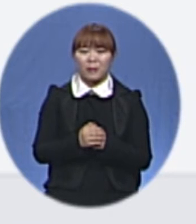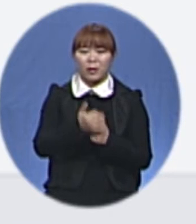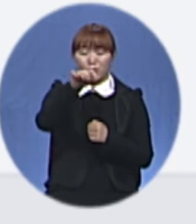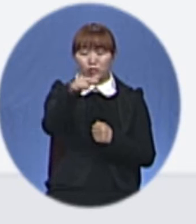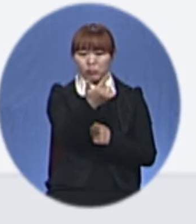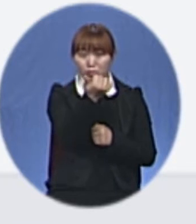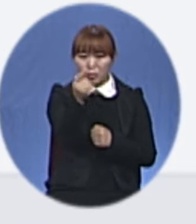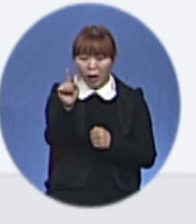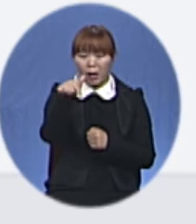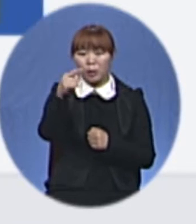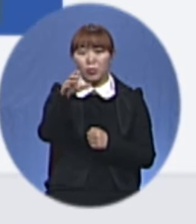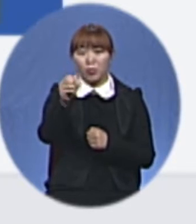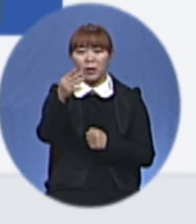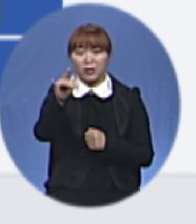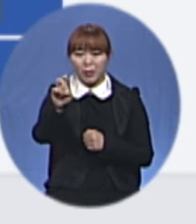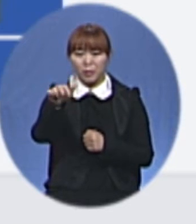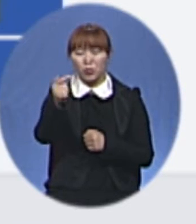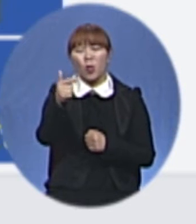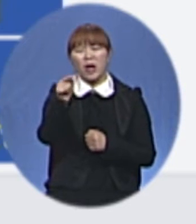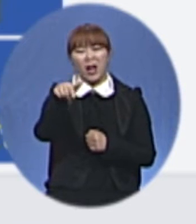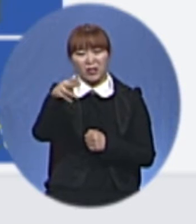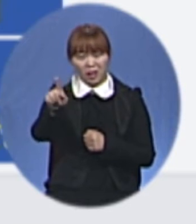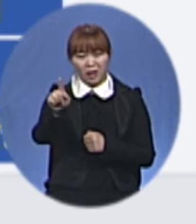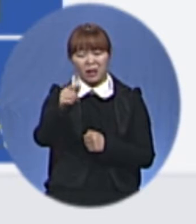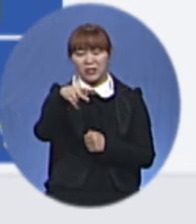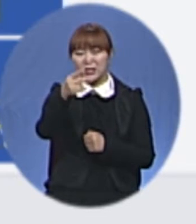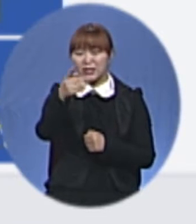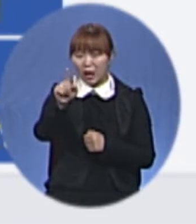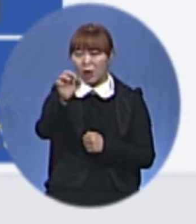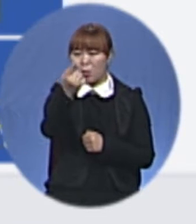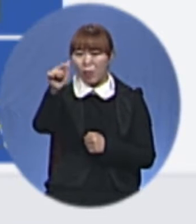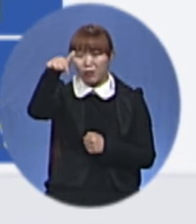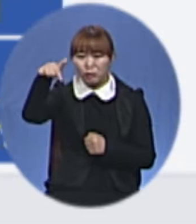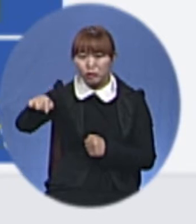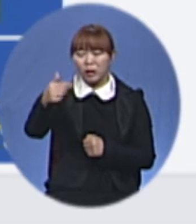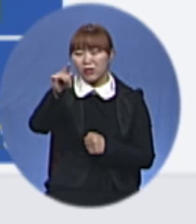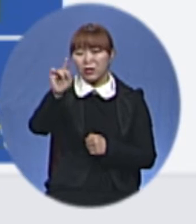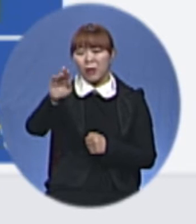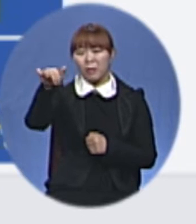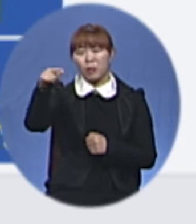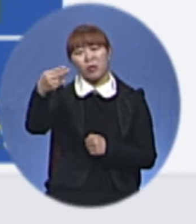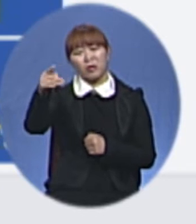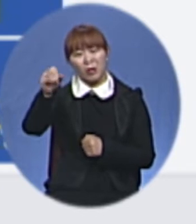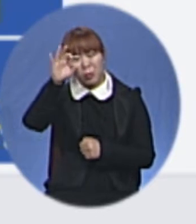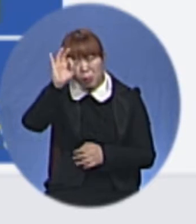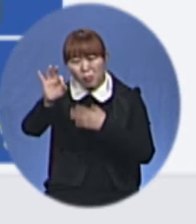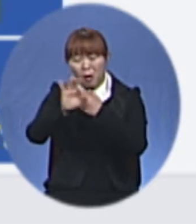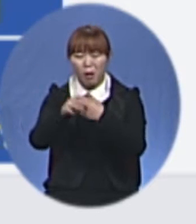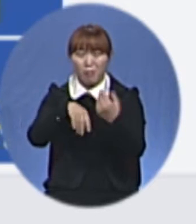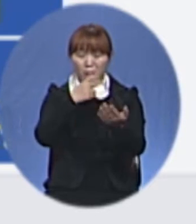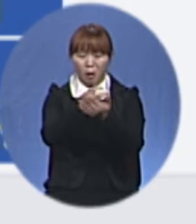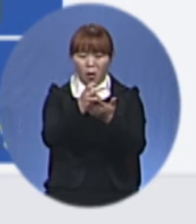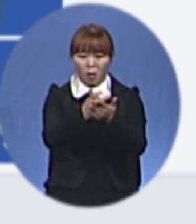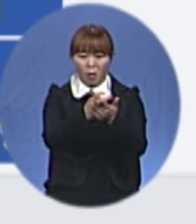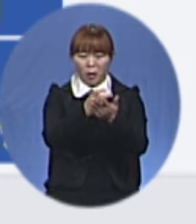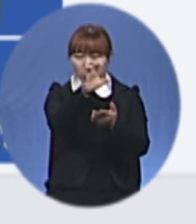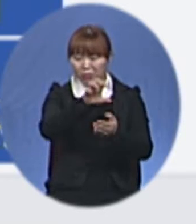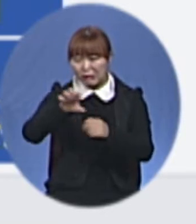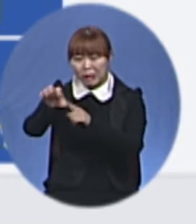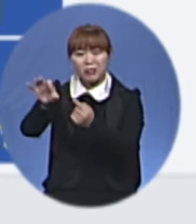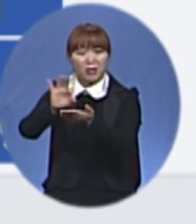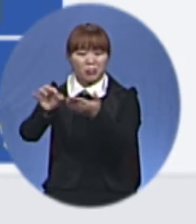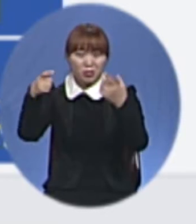후나나 공람, 노가다, 시다, 와꾸도 일본식 표현. 납골당도 법률 용어를 그대로 가져와 쓰는